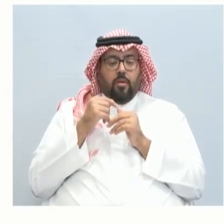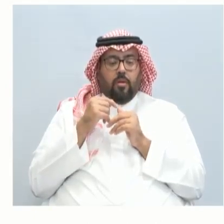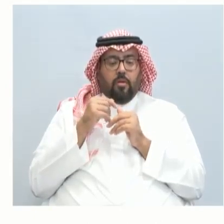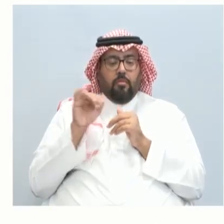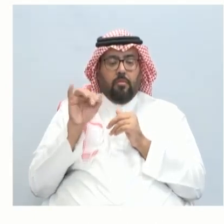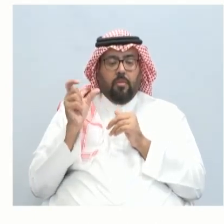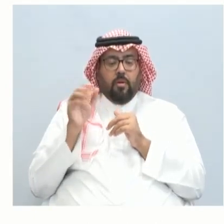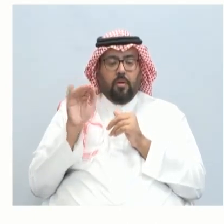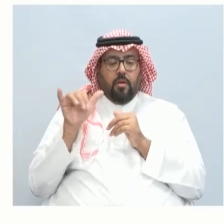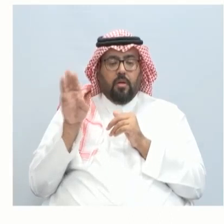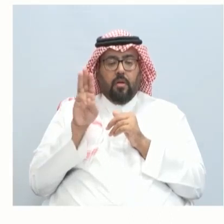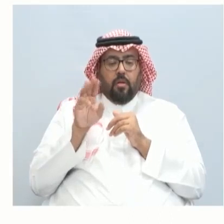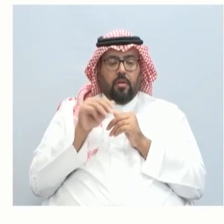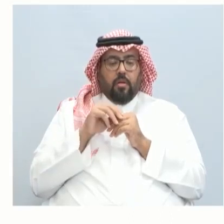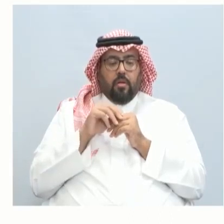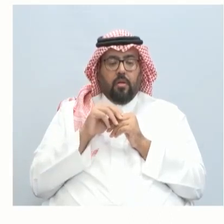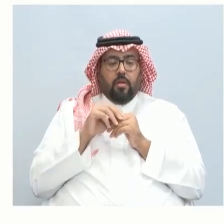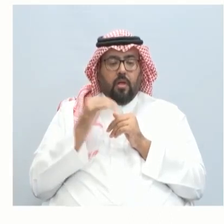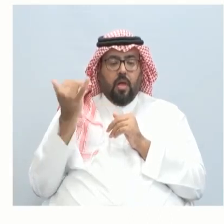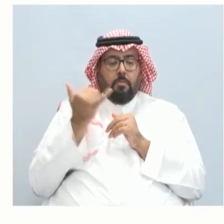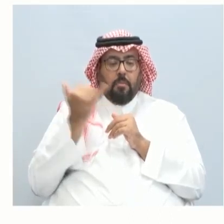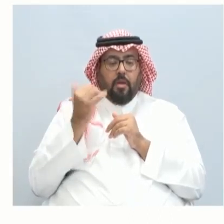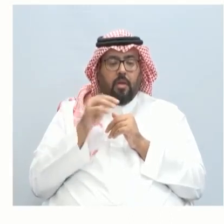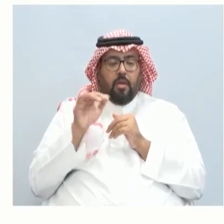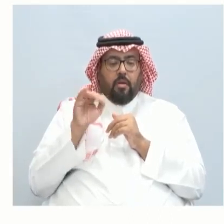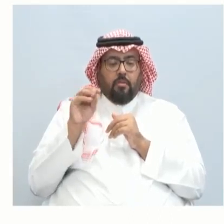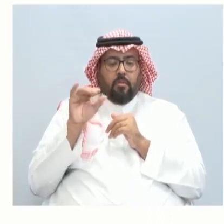من حيث ممتازين الاهميه